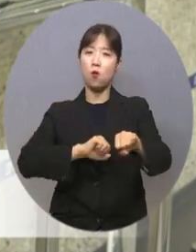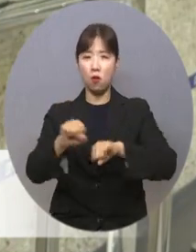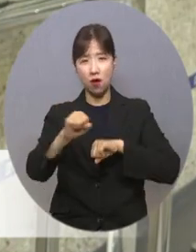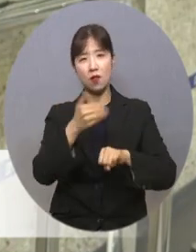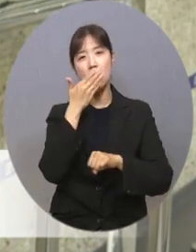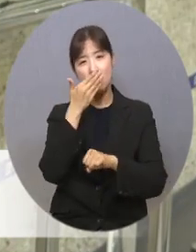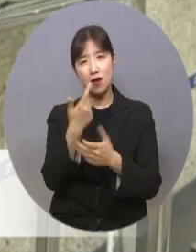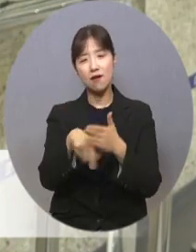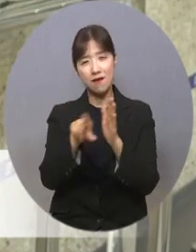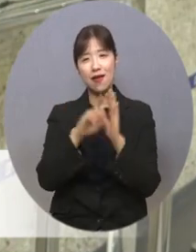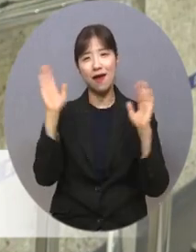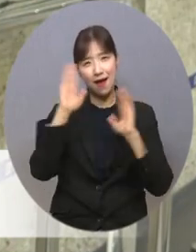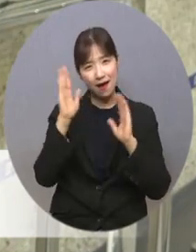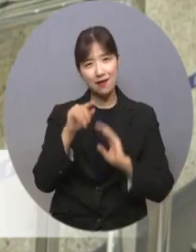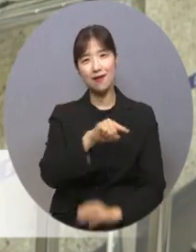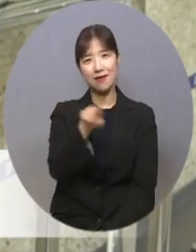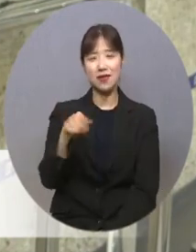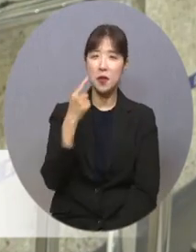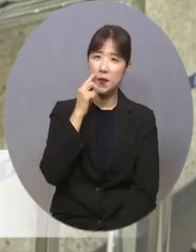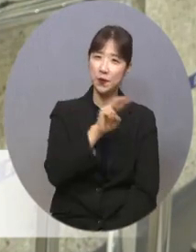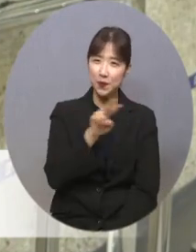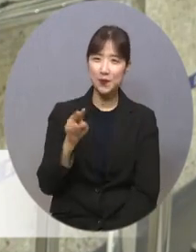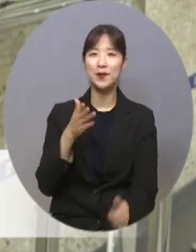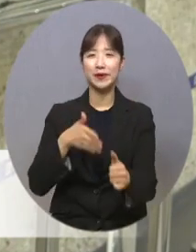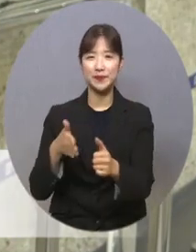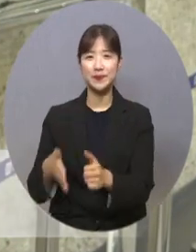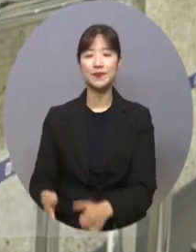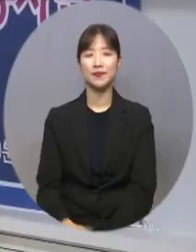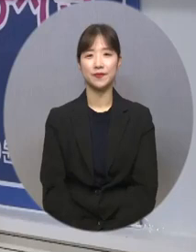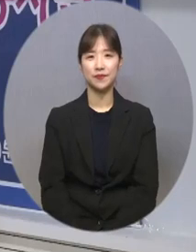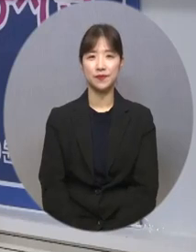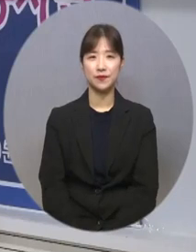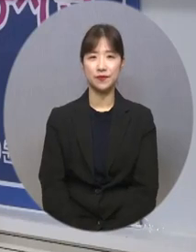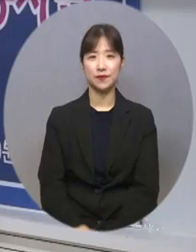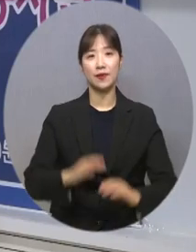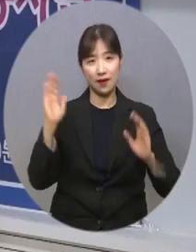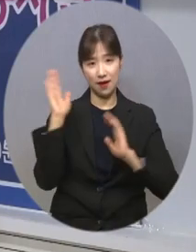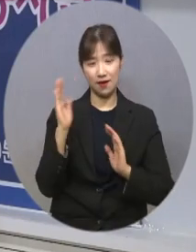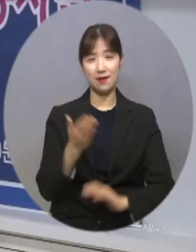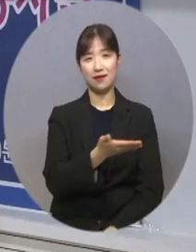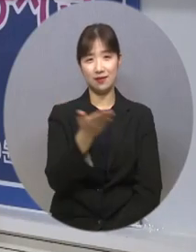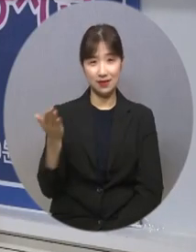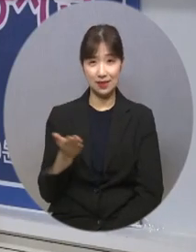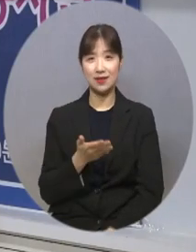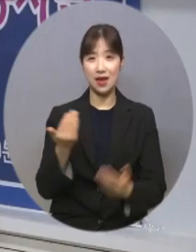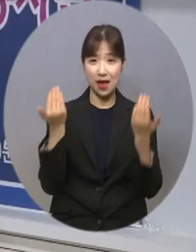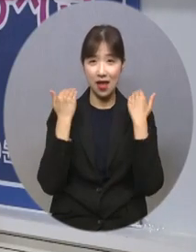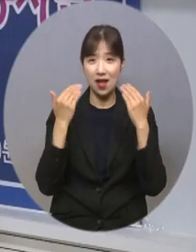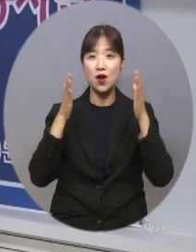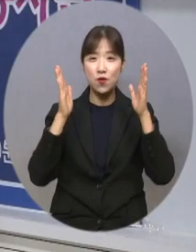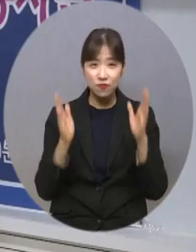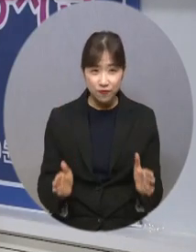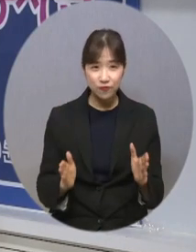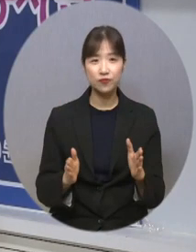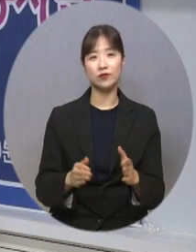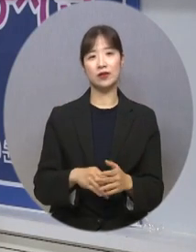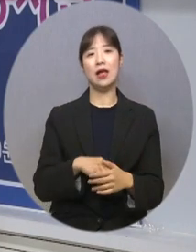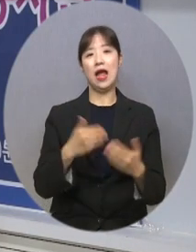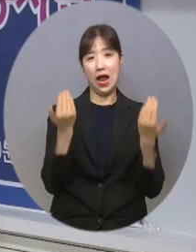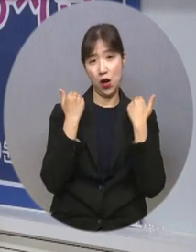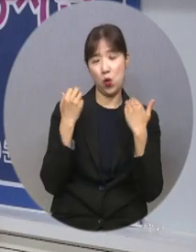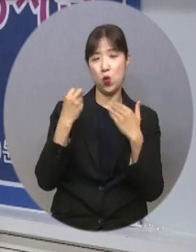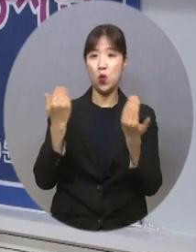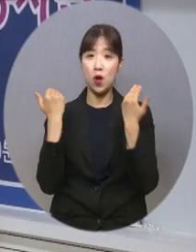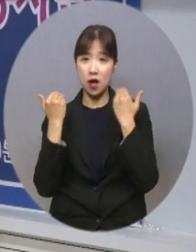수 있는 우리 학생 여러분들을 살펴봐 주시기를 바랍니다. 학생들은 학기 중 틈틈이 학교와